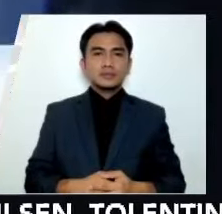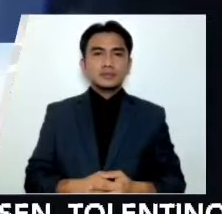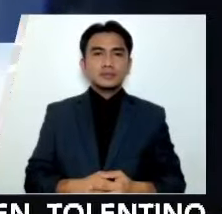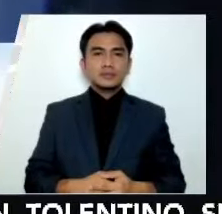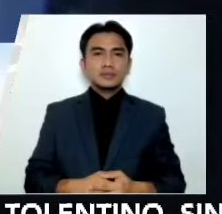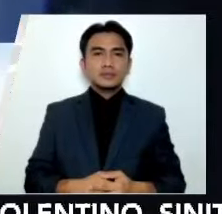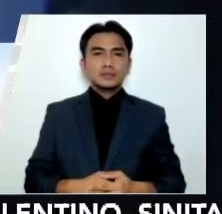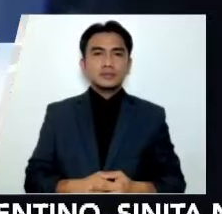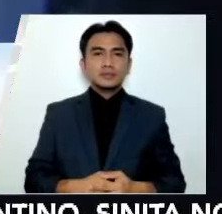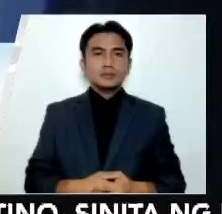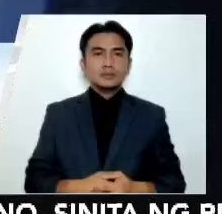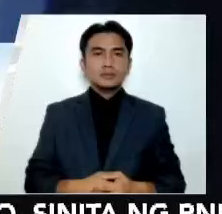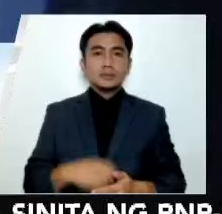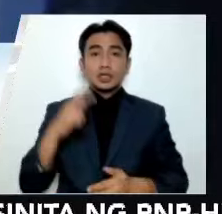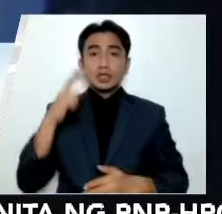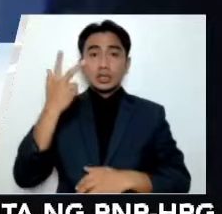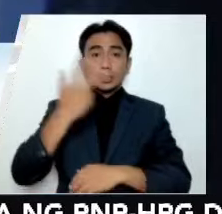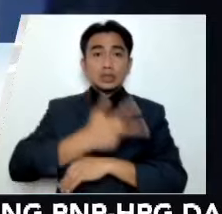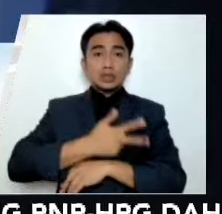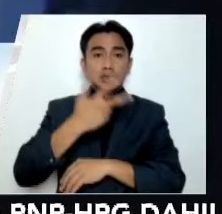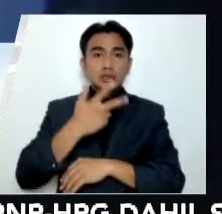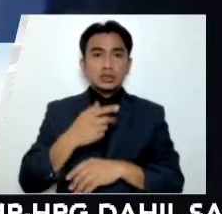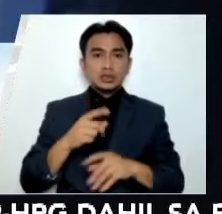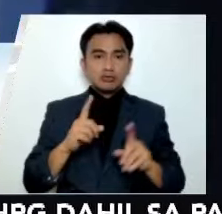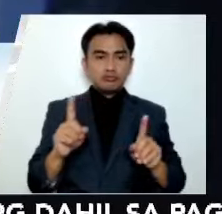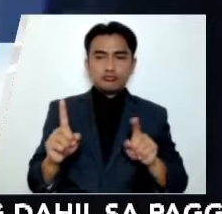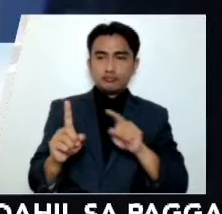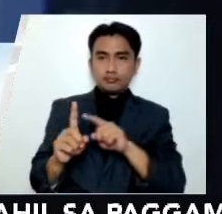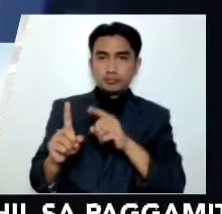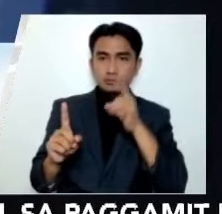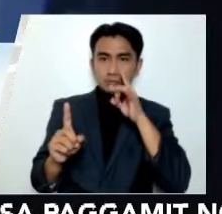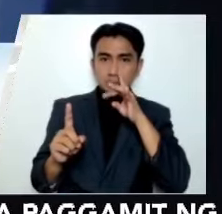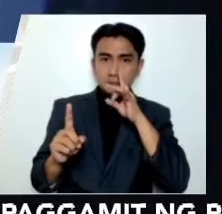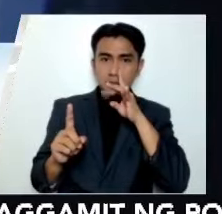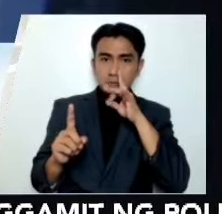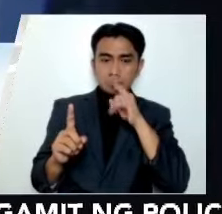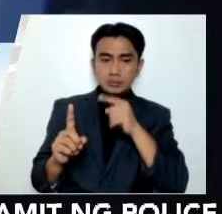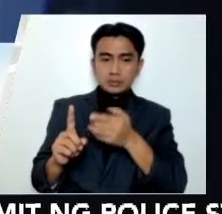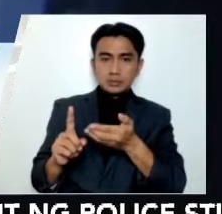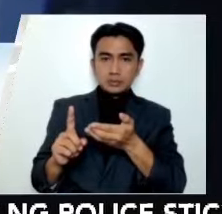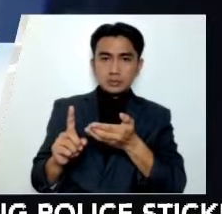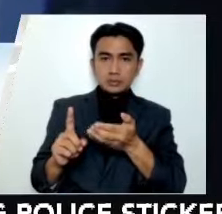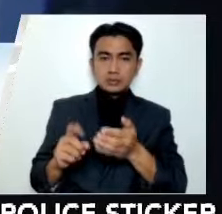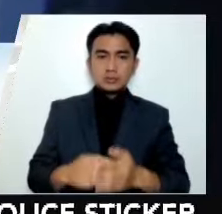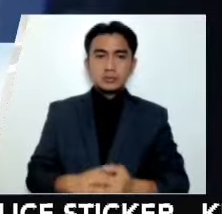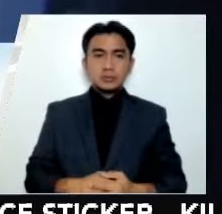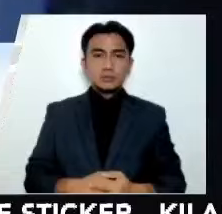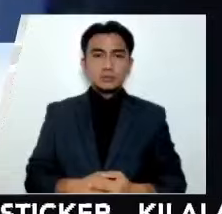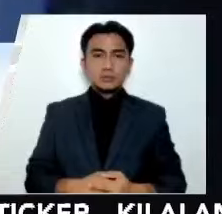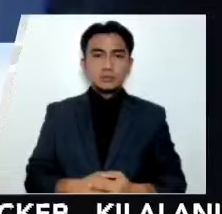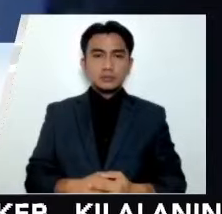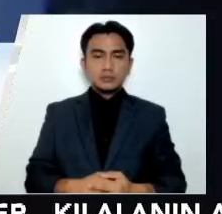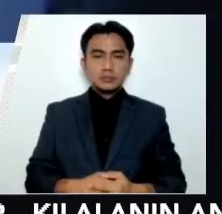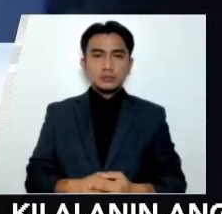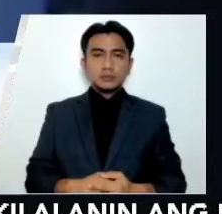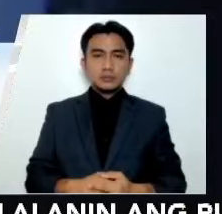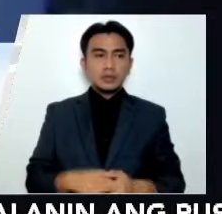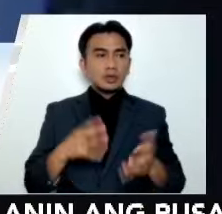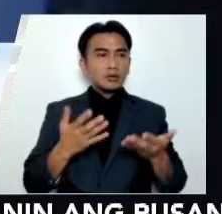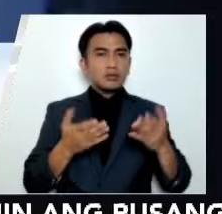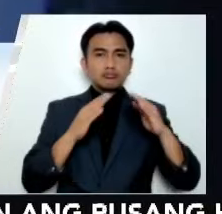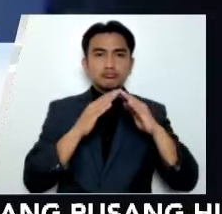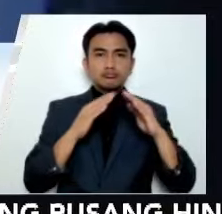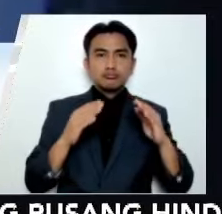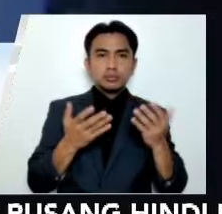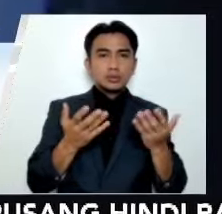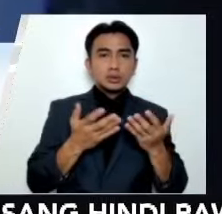Tatlong araw pa lang nakasambahay ni Ruby Castro si alias Nessa. Sa CCTV nakuha sa bahay ni Ruby sa General Trias, Cavite